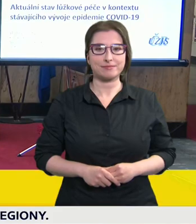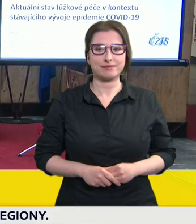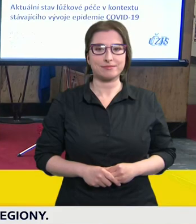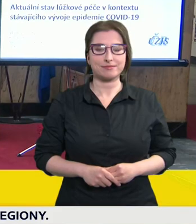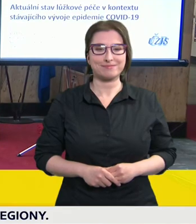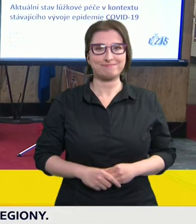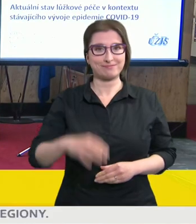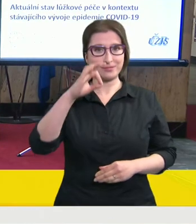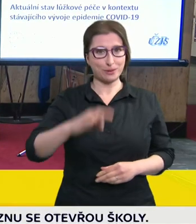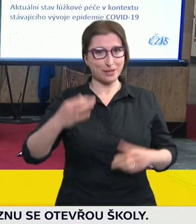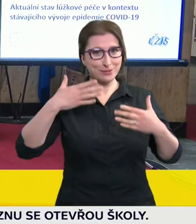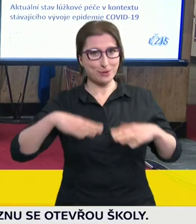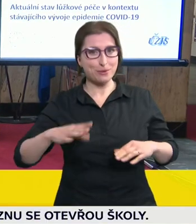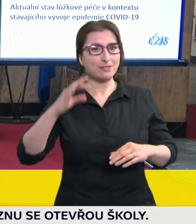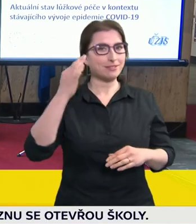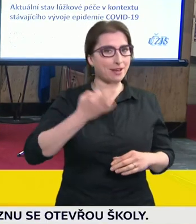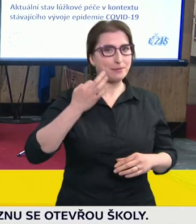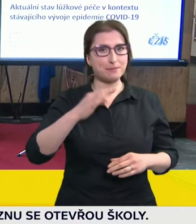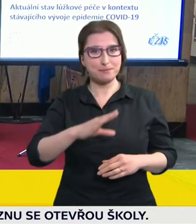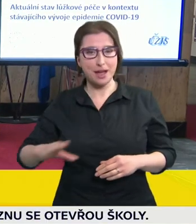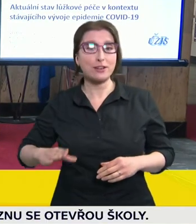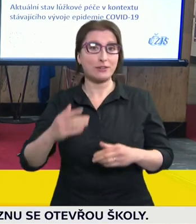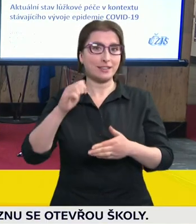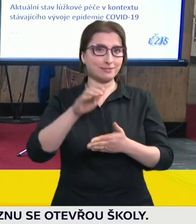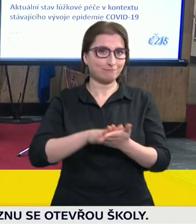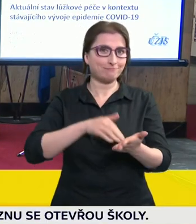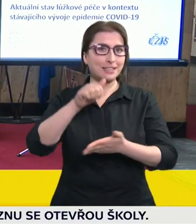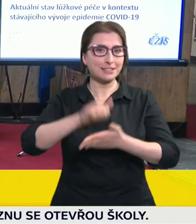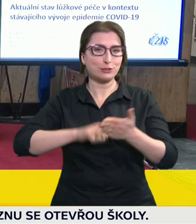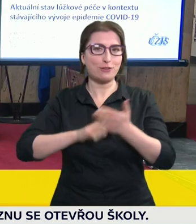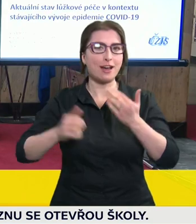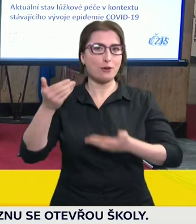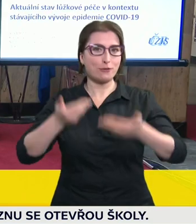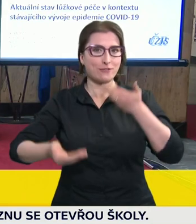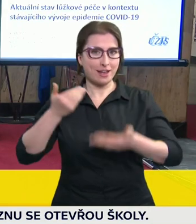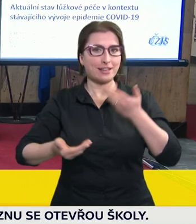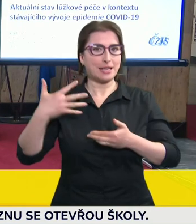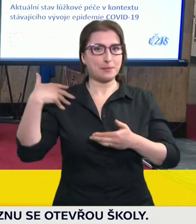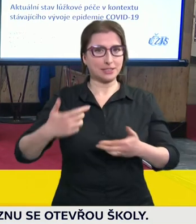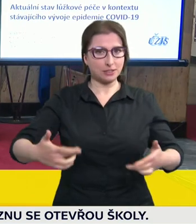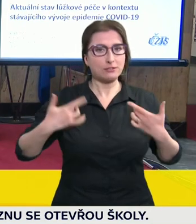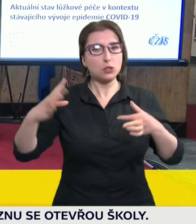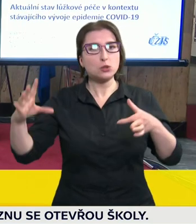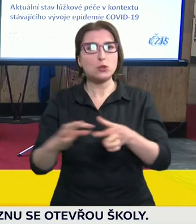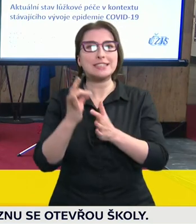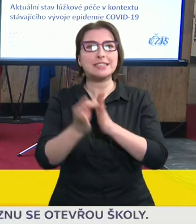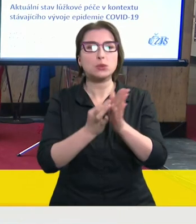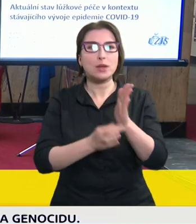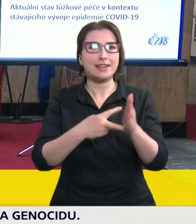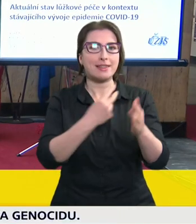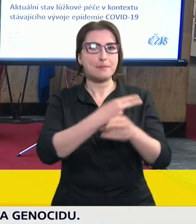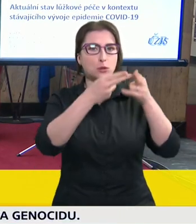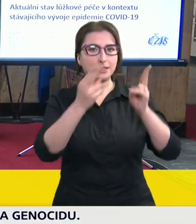Dobré dopoledne, dámy a pánové, vítejte na tiskové konferenci Ministerstva zdravotnictví k aktuální situaci v nemocnicích. Dovolte mi zde